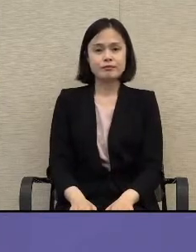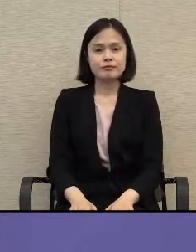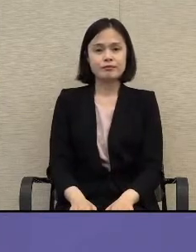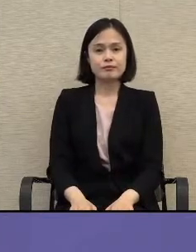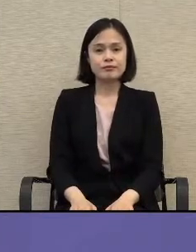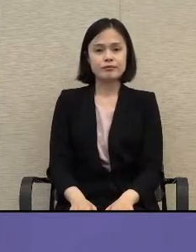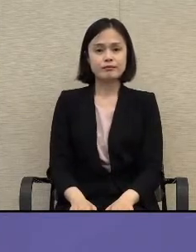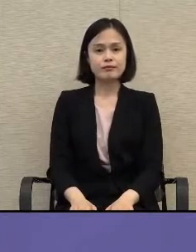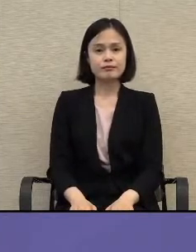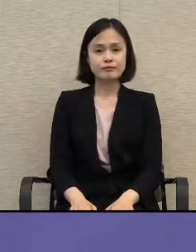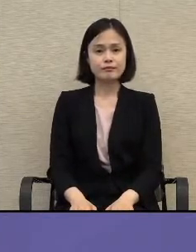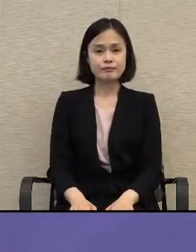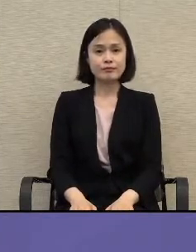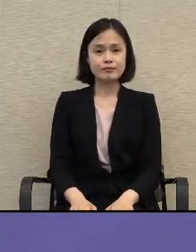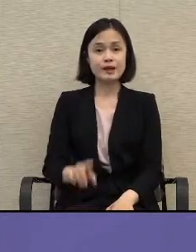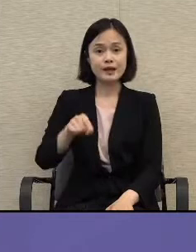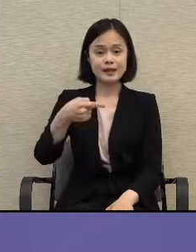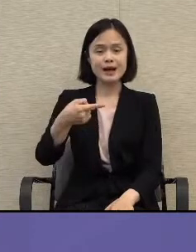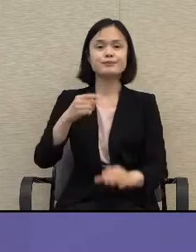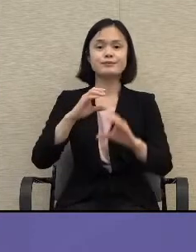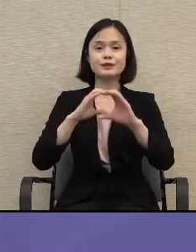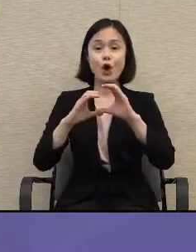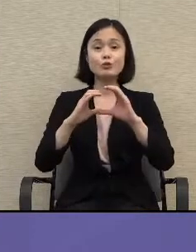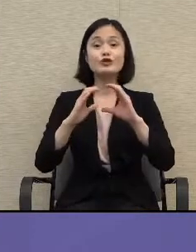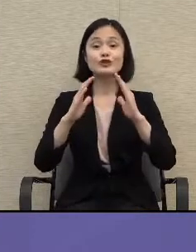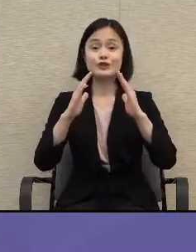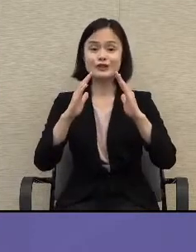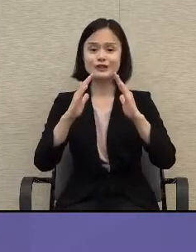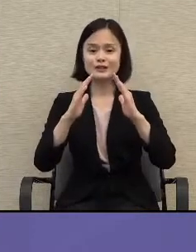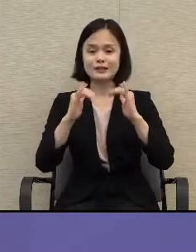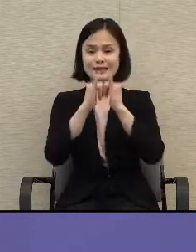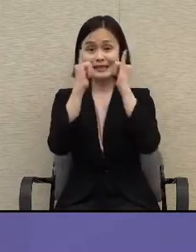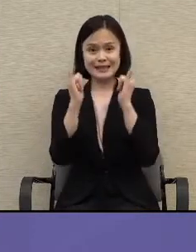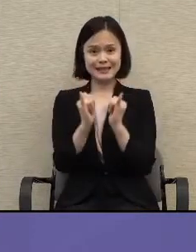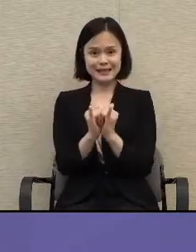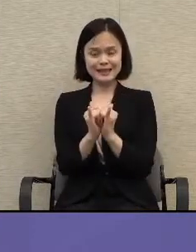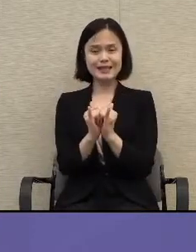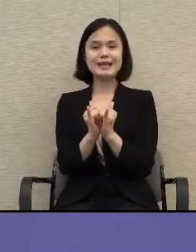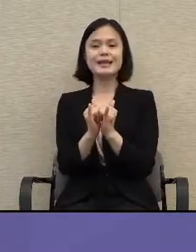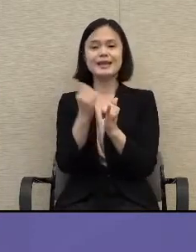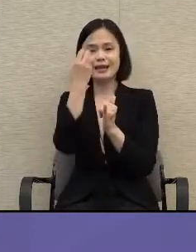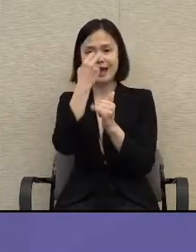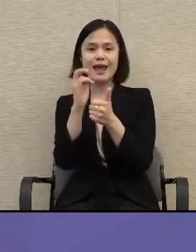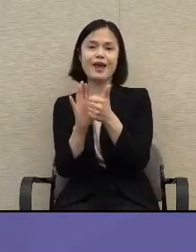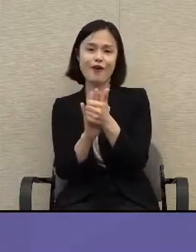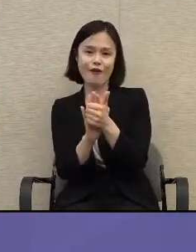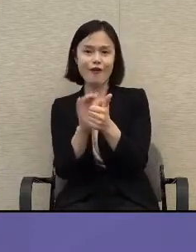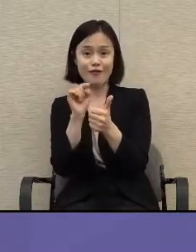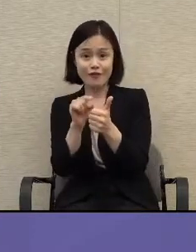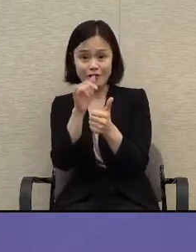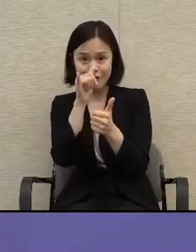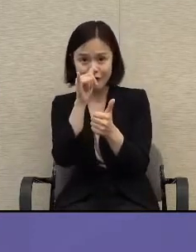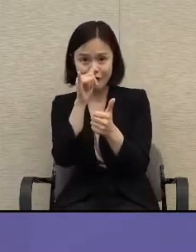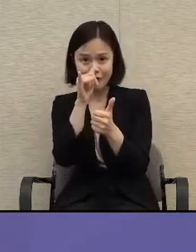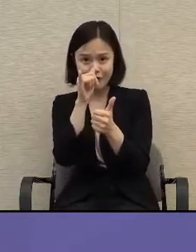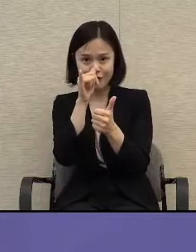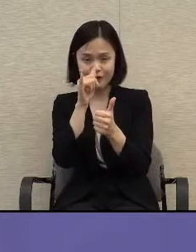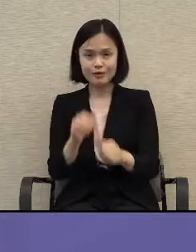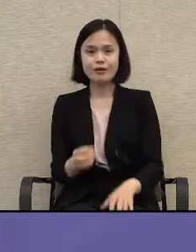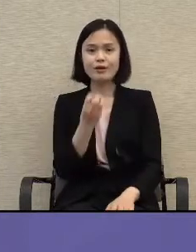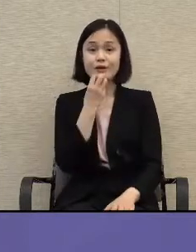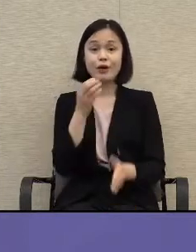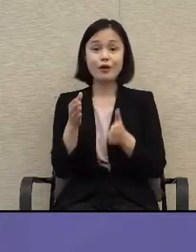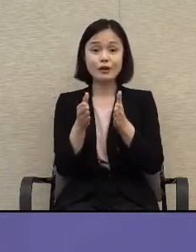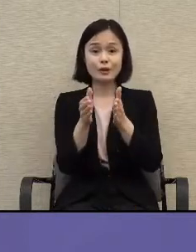중에 하나가 이제 커뮤니티 케어의 이제 선도 사업이라는 것이 정신질환자를 대상으로 화성시에서 진행이 되었습니다. 올해